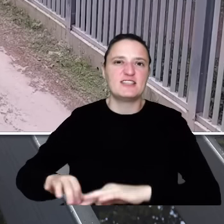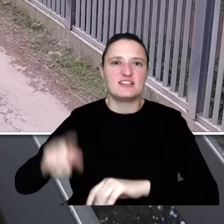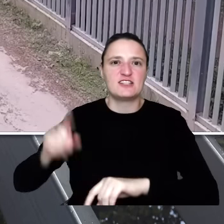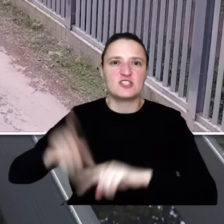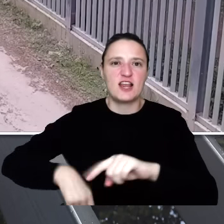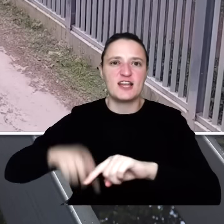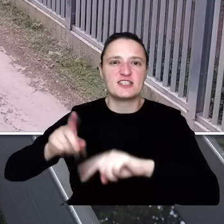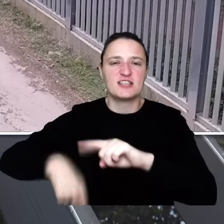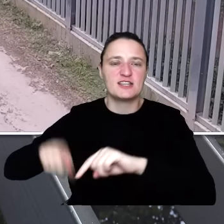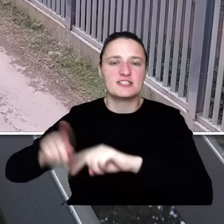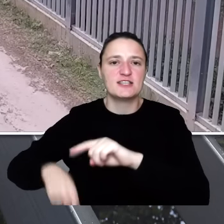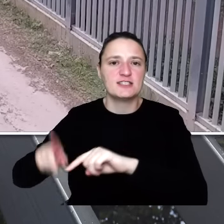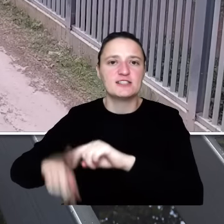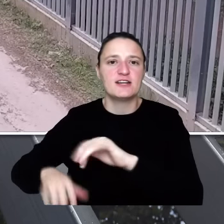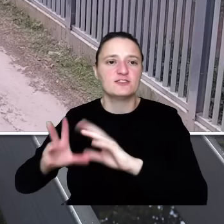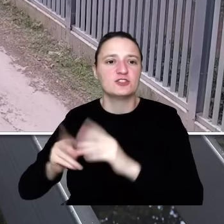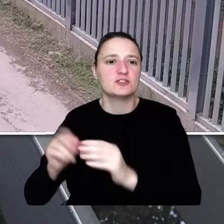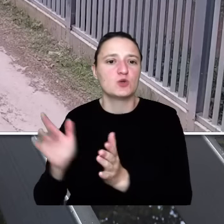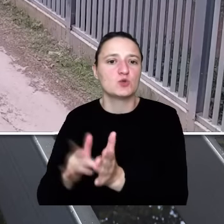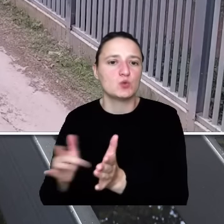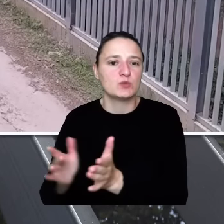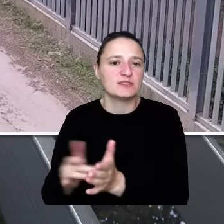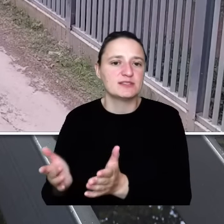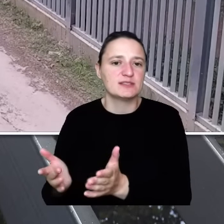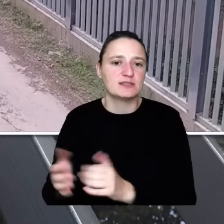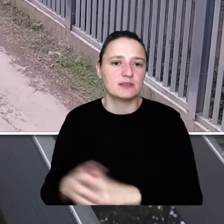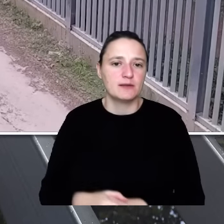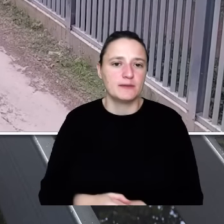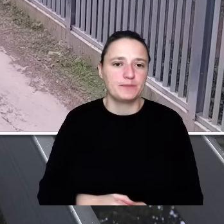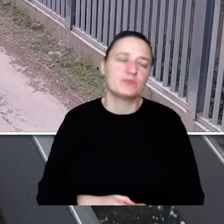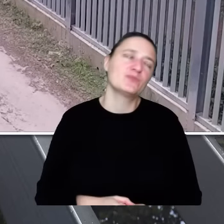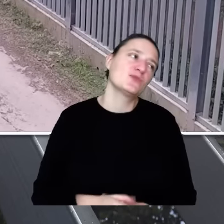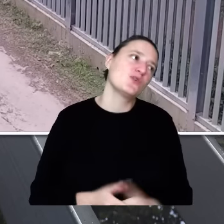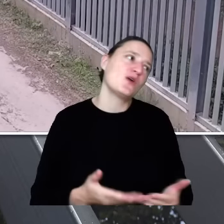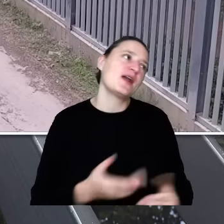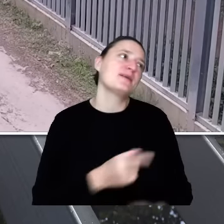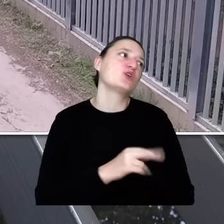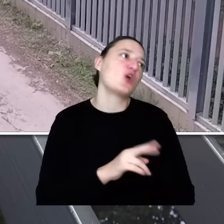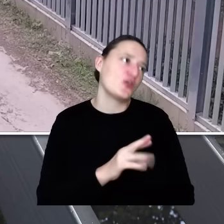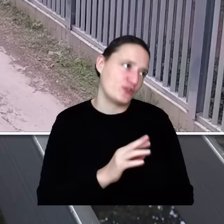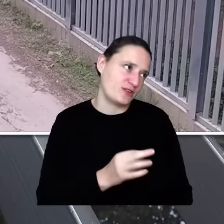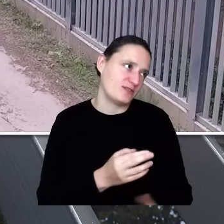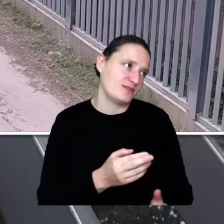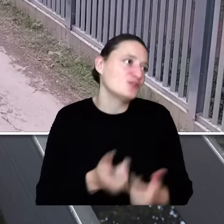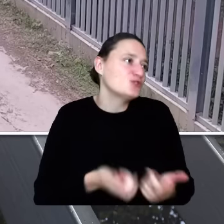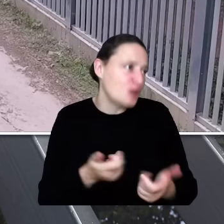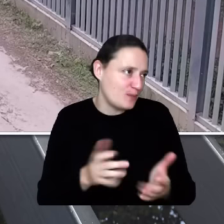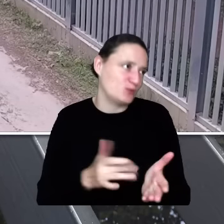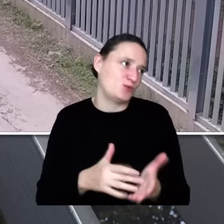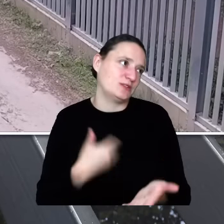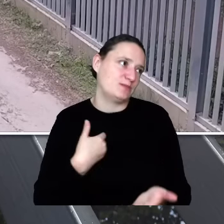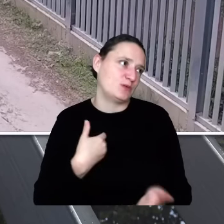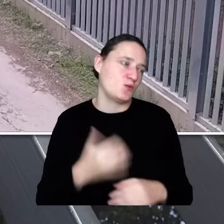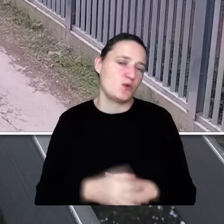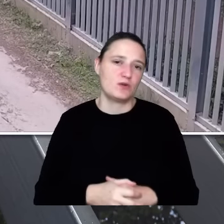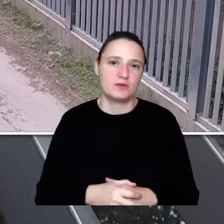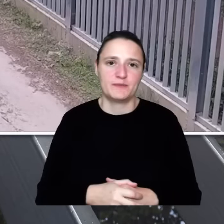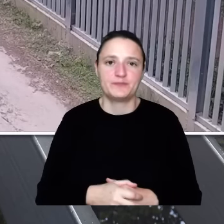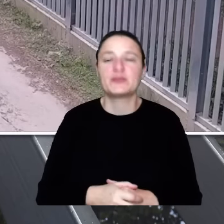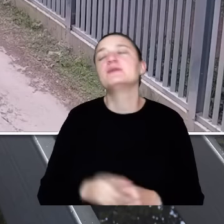co zrobiła ekipa Tuska. No ale trochę przyznaj, Piotrze, że to zrobiła ekipa Tuska. Dobrze. Gdzieś trzeba znaleźć